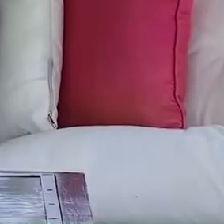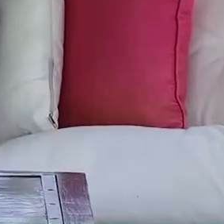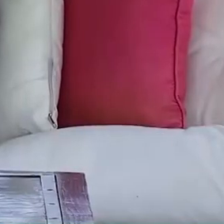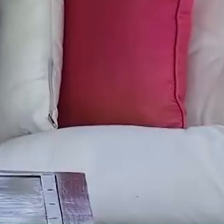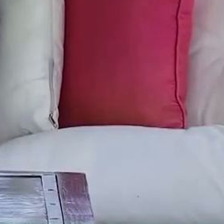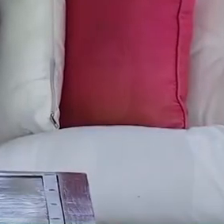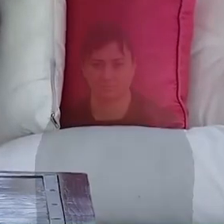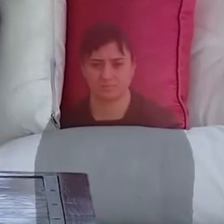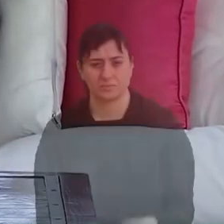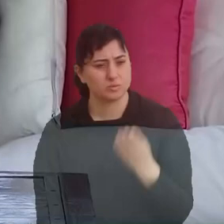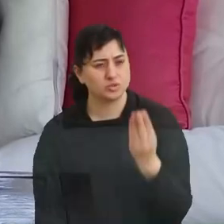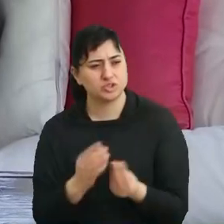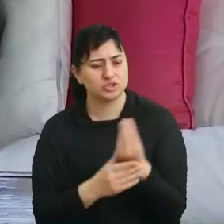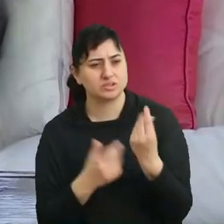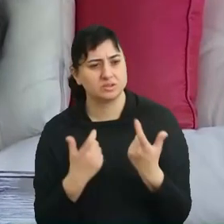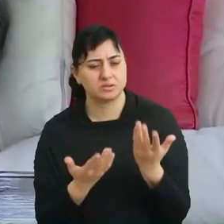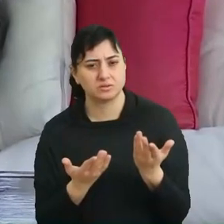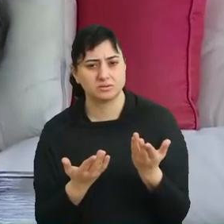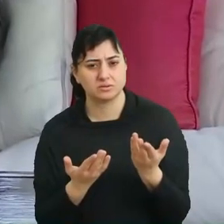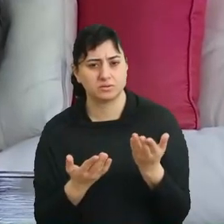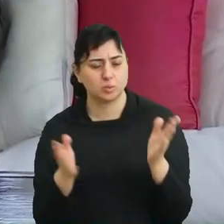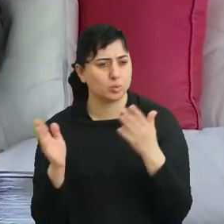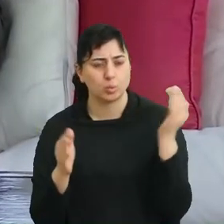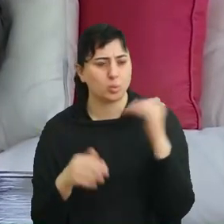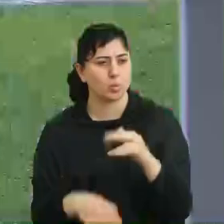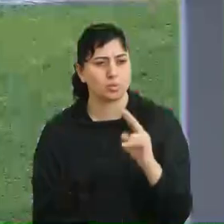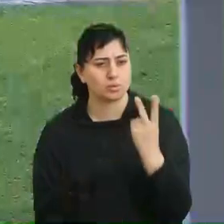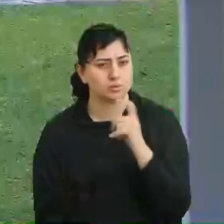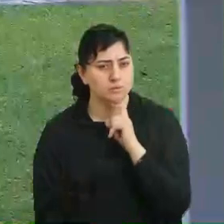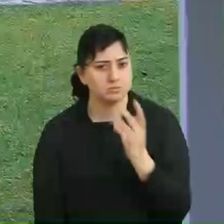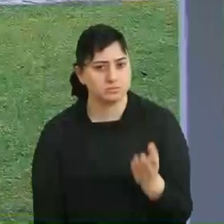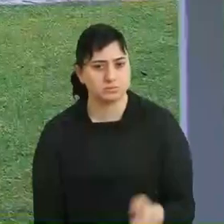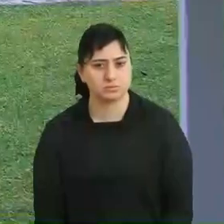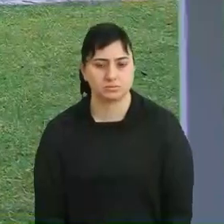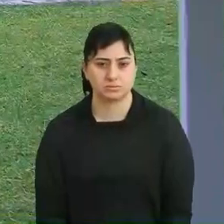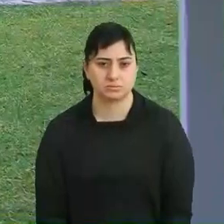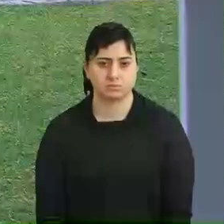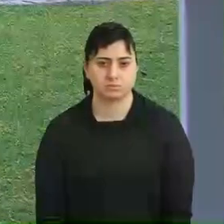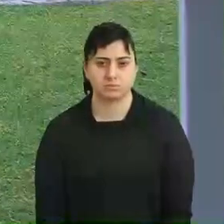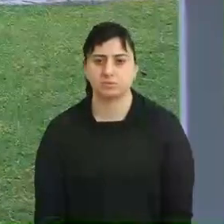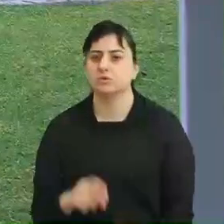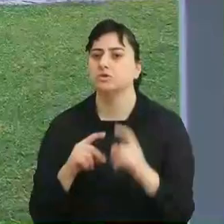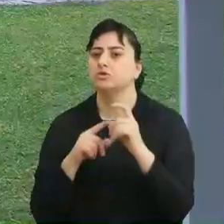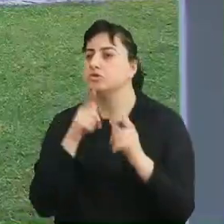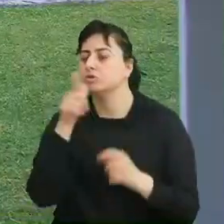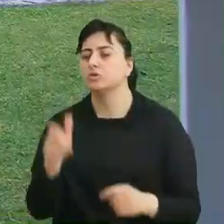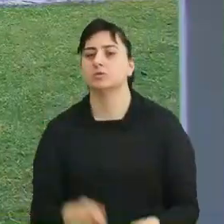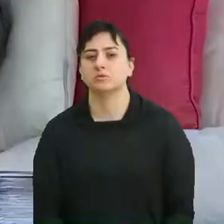Anam, bu nereden çıktı? Hangi rüzgar yarattı bunu ya? Şükrü!